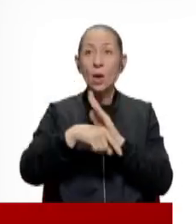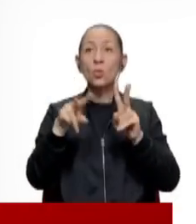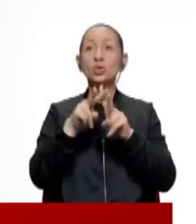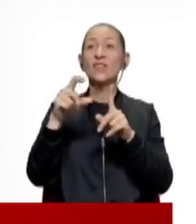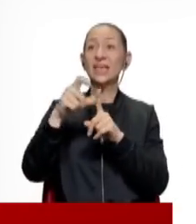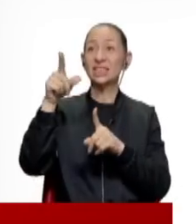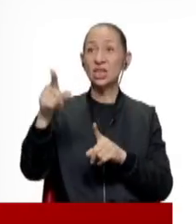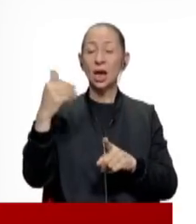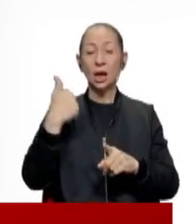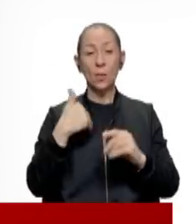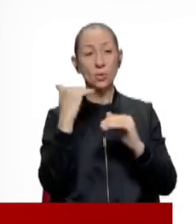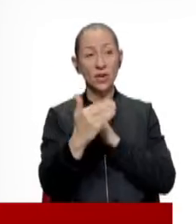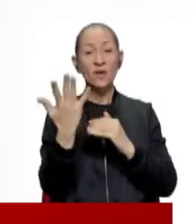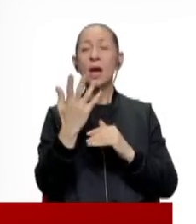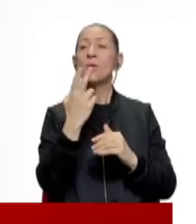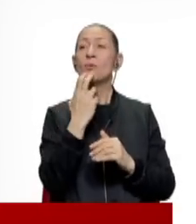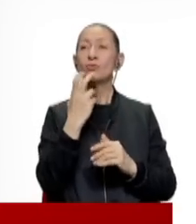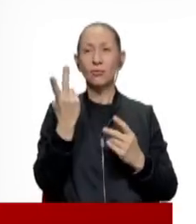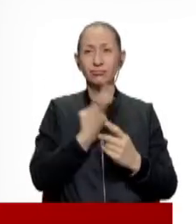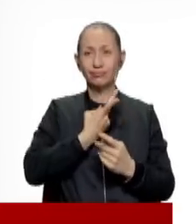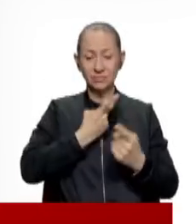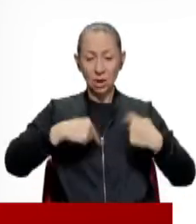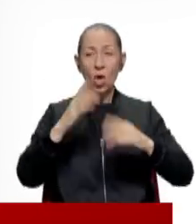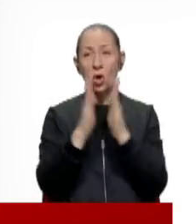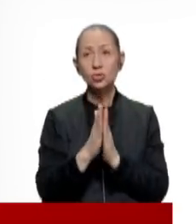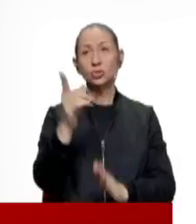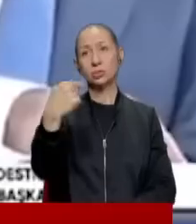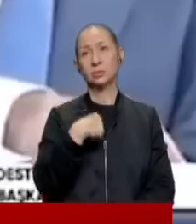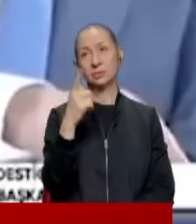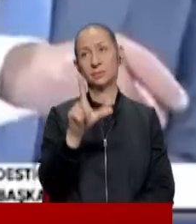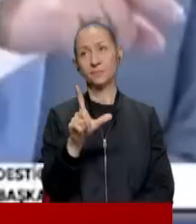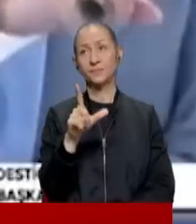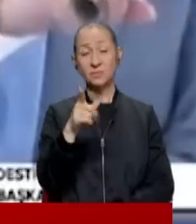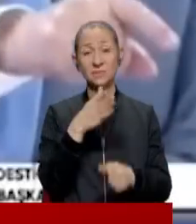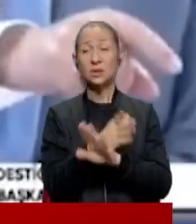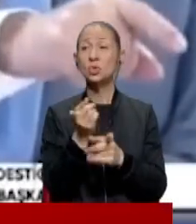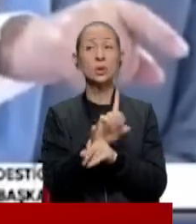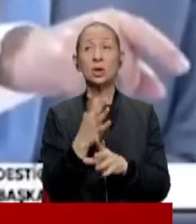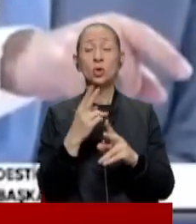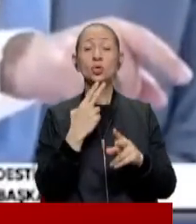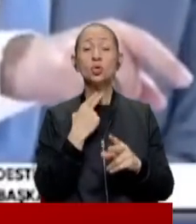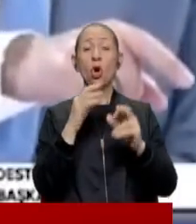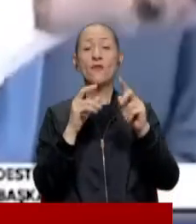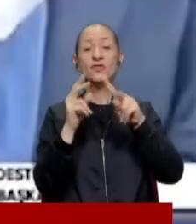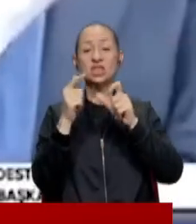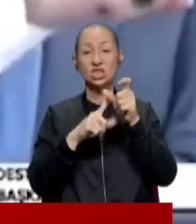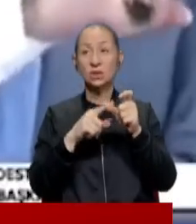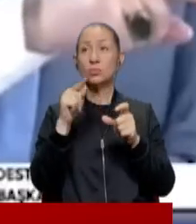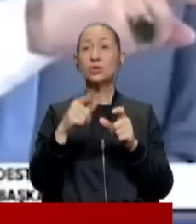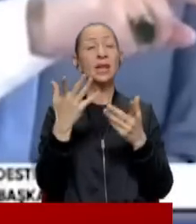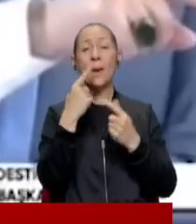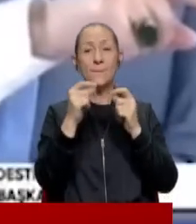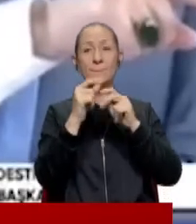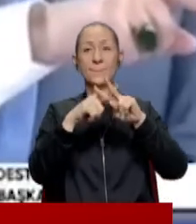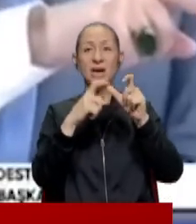destici kamuoyundan ve boşnaklardan özür dilemeye davet ediyoruz Senin gerçek Soyadın ne rusi burada neyi